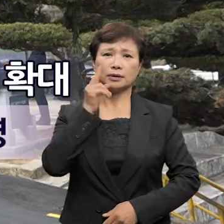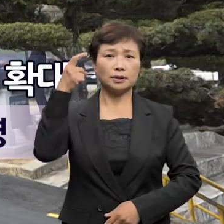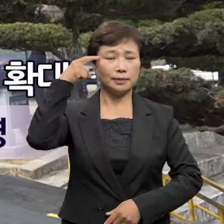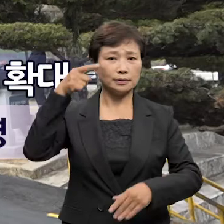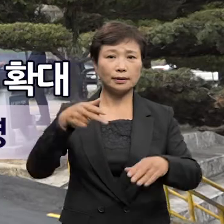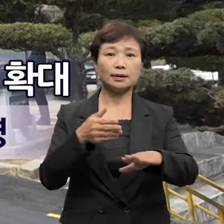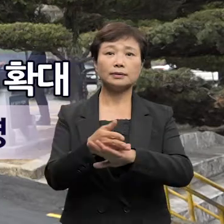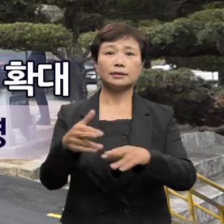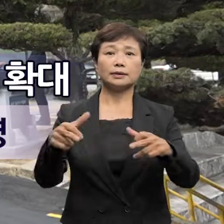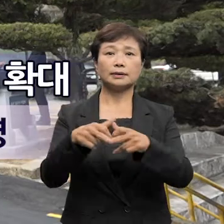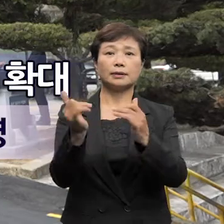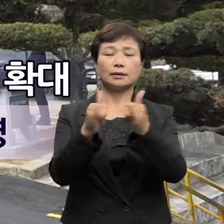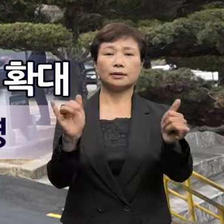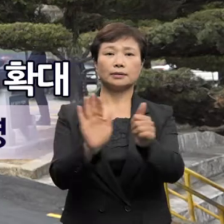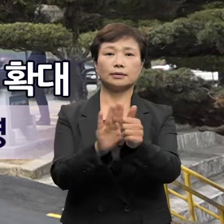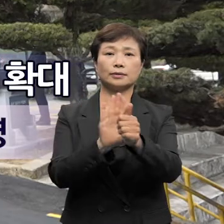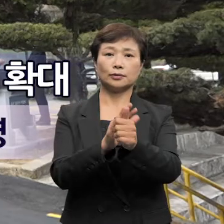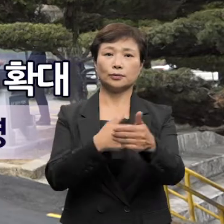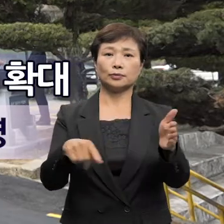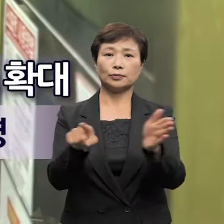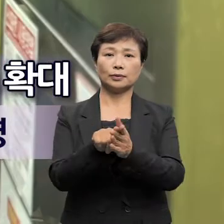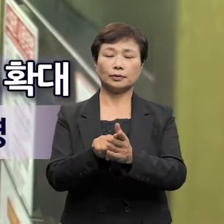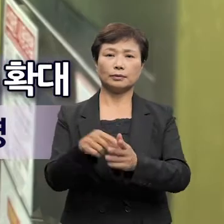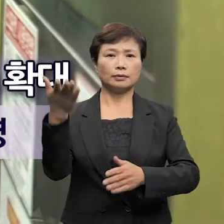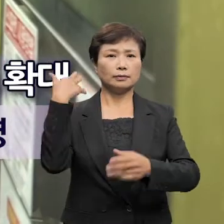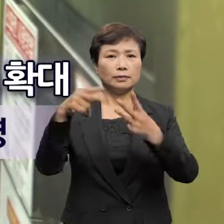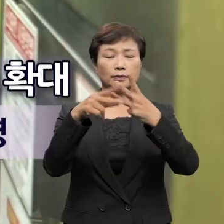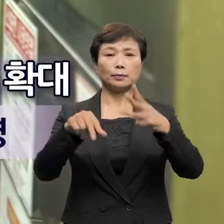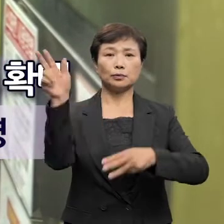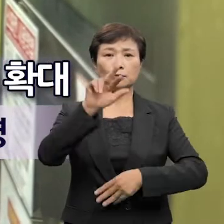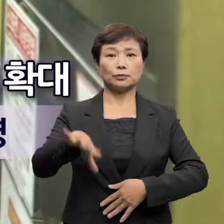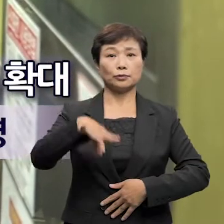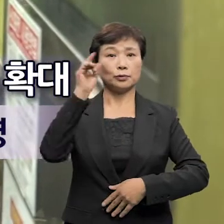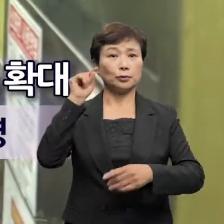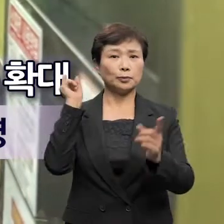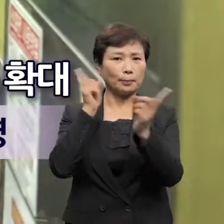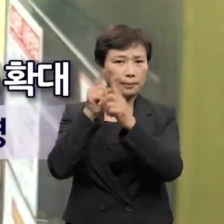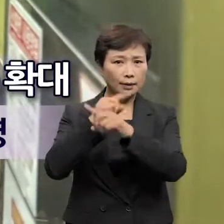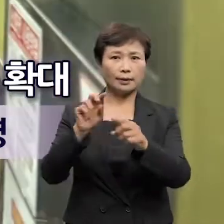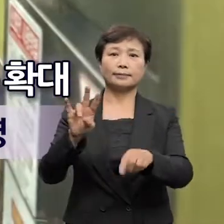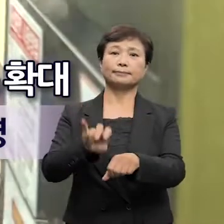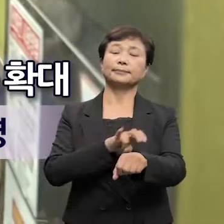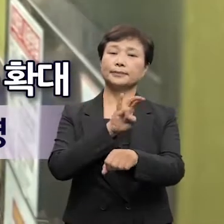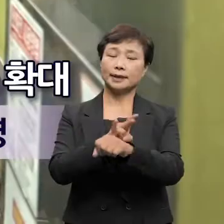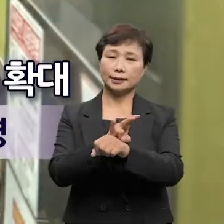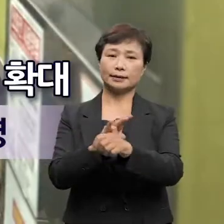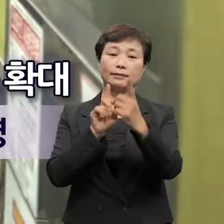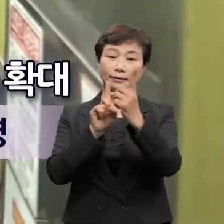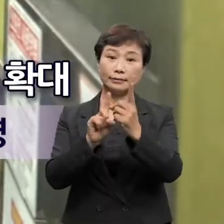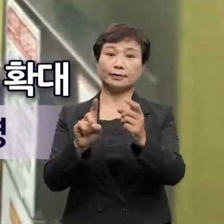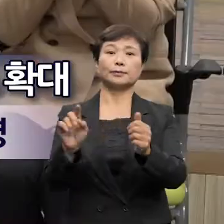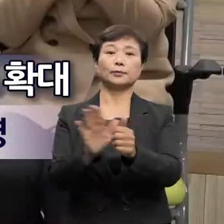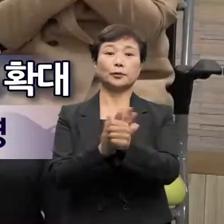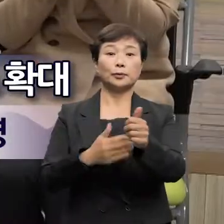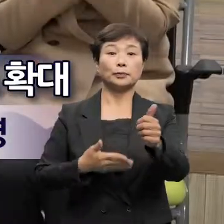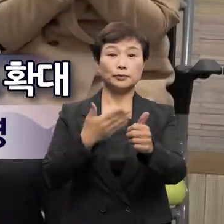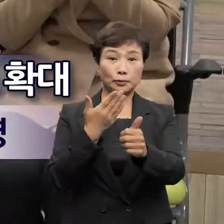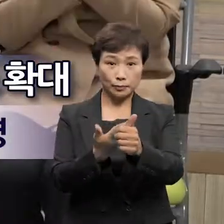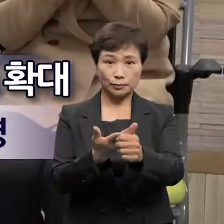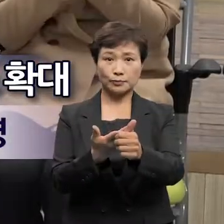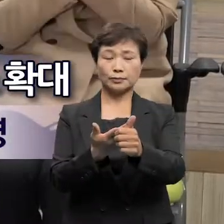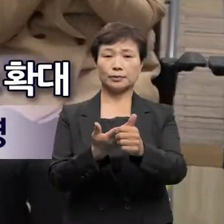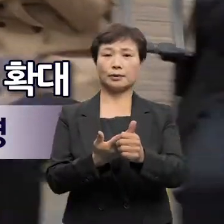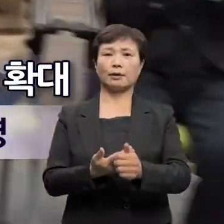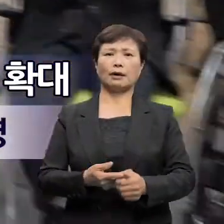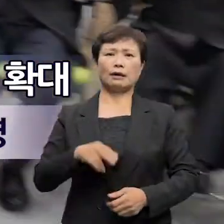광주시는 최중증 발달 장애인 지원을 위해 지난 3월 전국 최초로 365일 24시간 1대1 돌봄